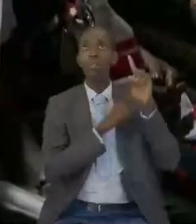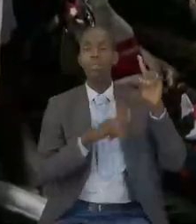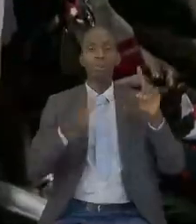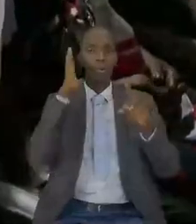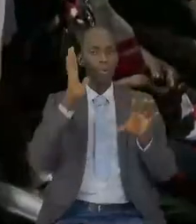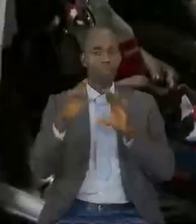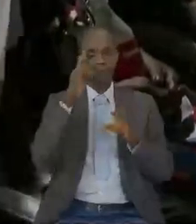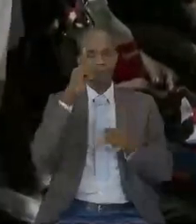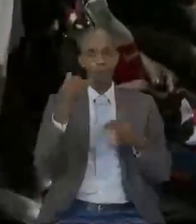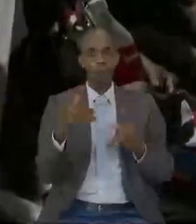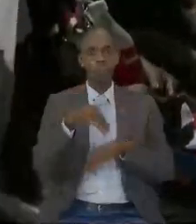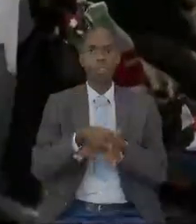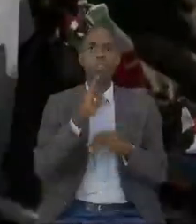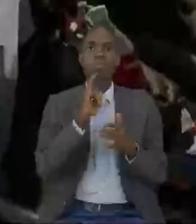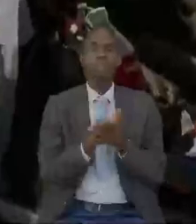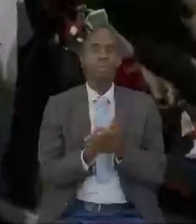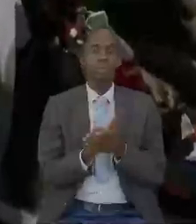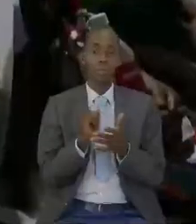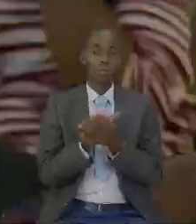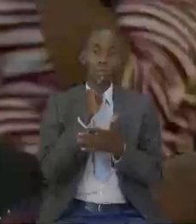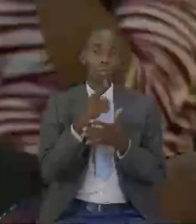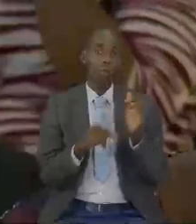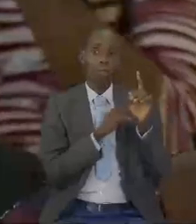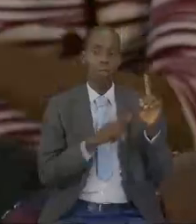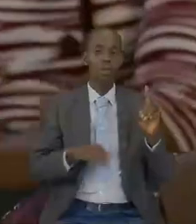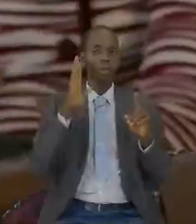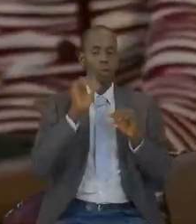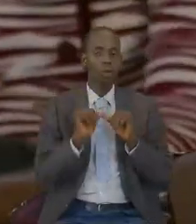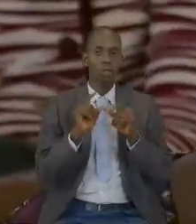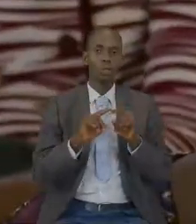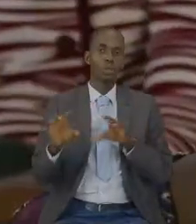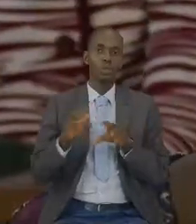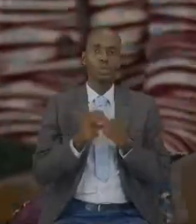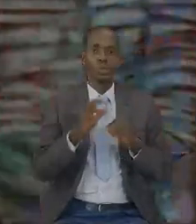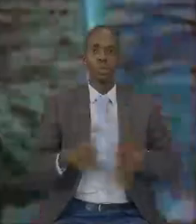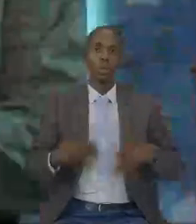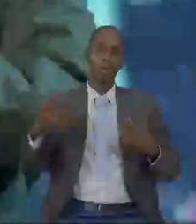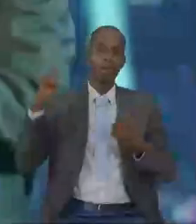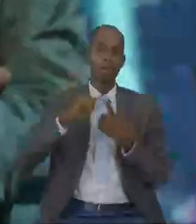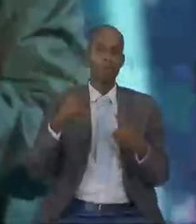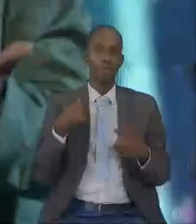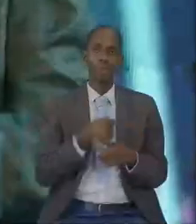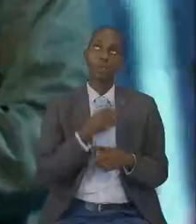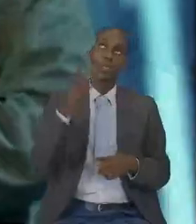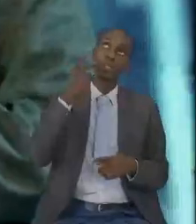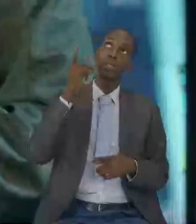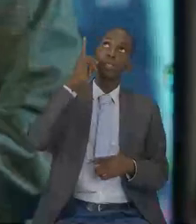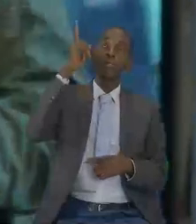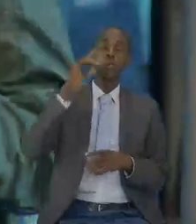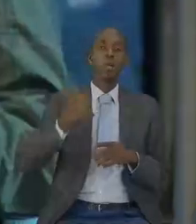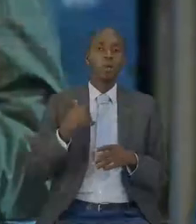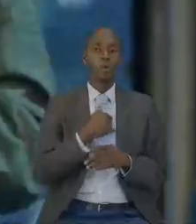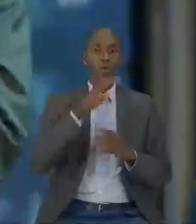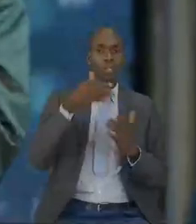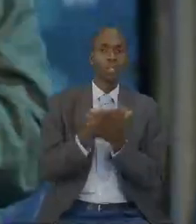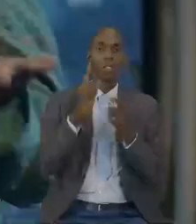C'est ce que le Seigneur fera pour toi ce soir. Et c'est ce que le Seigneur va continuer à faire dans ta vie jusqu'à ce que nous le voyons face à